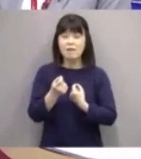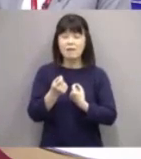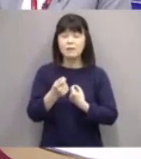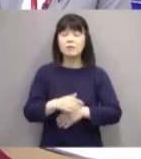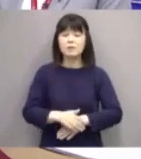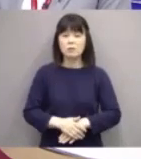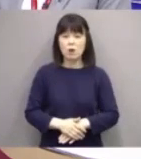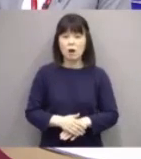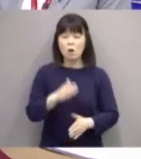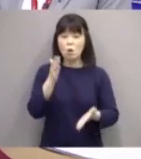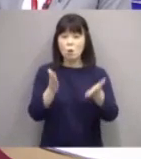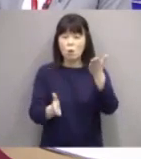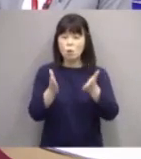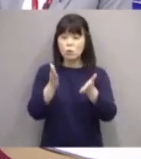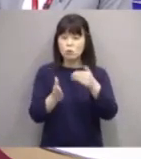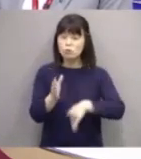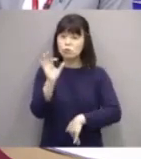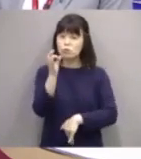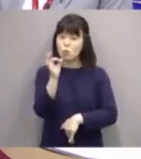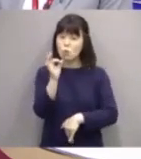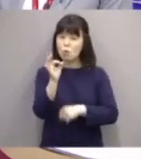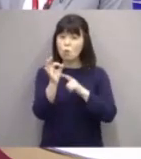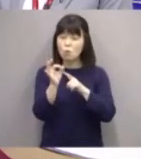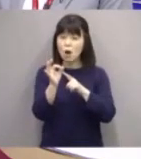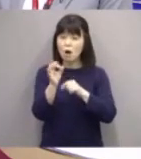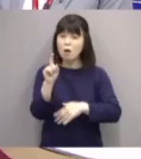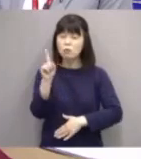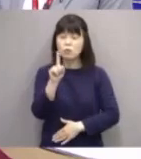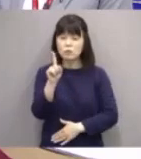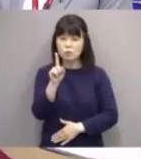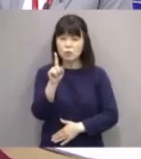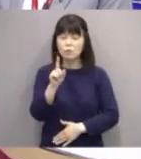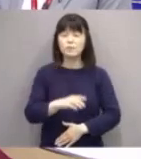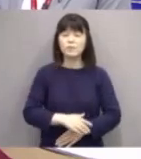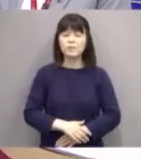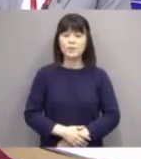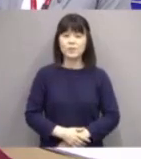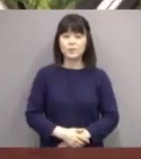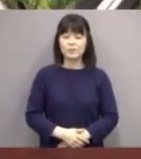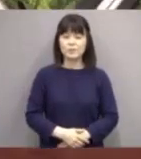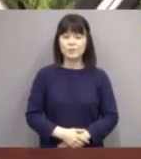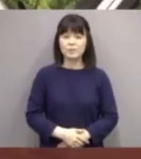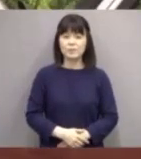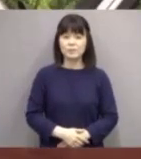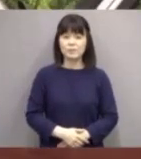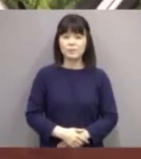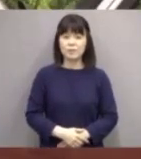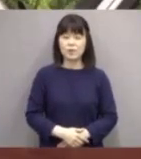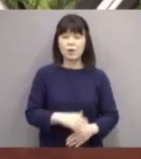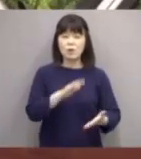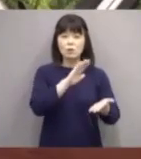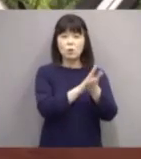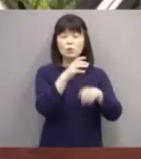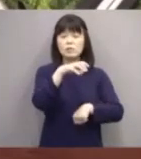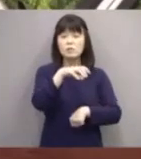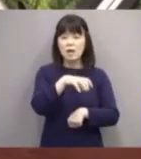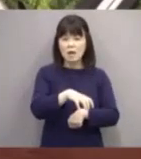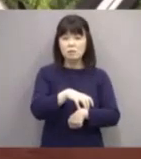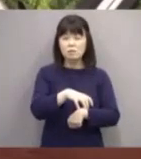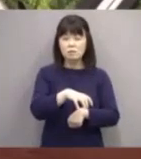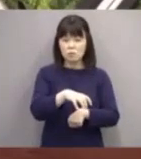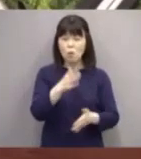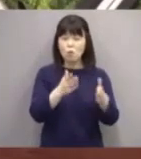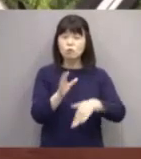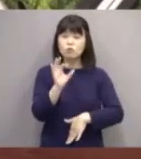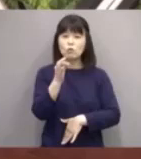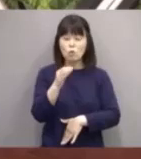ところで保育料は保育所と比べてどうなっているんでしょうか？ 幼稚園の利用者負担額は